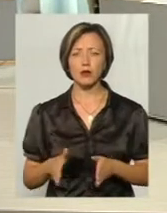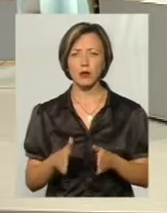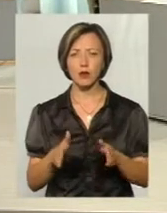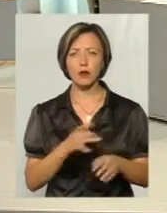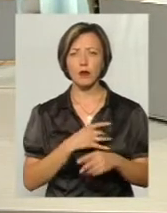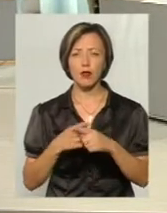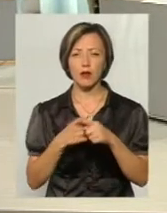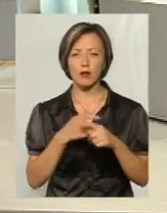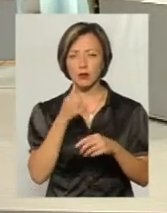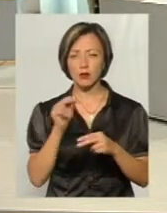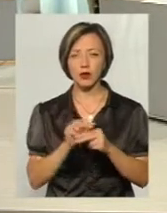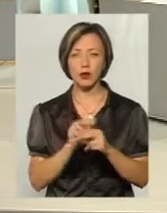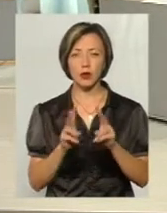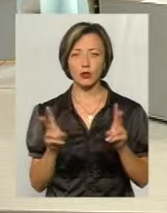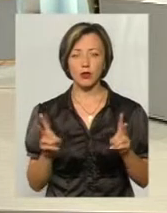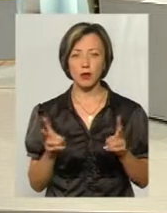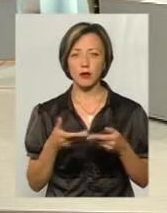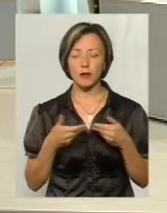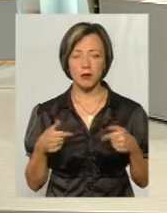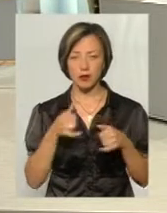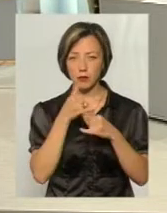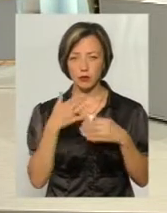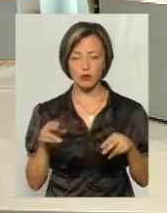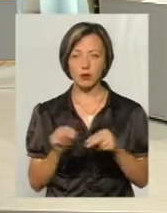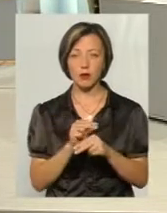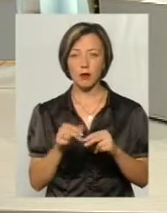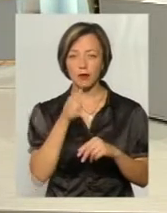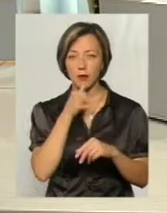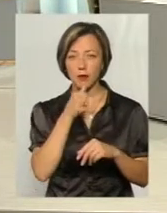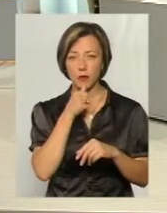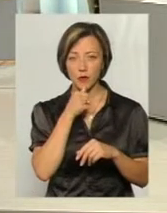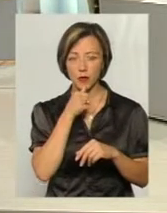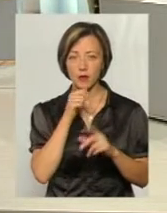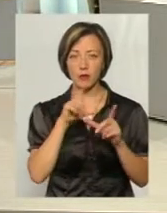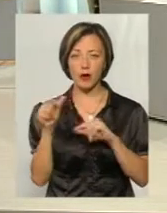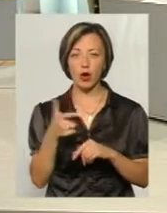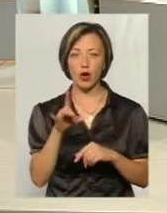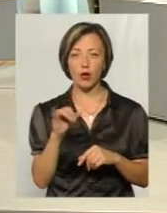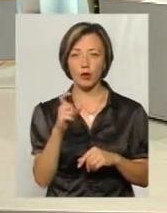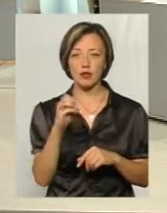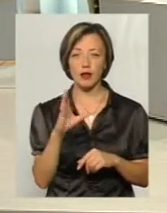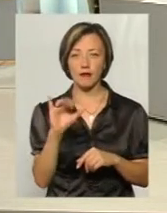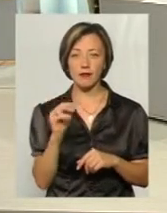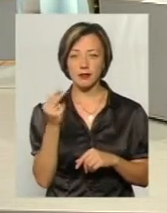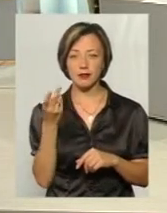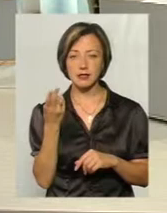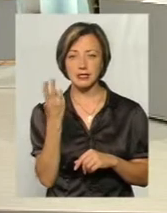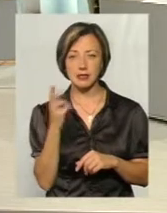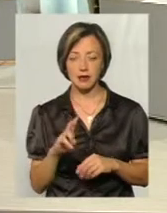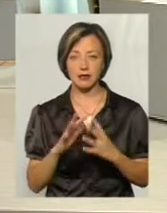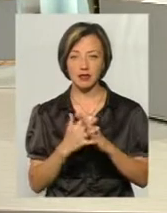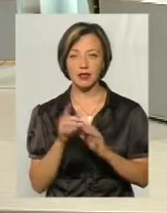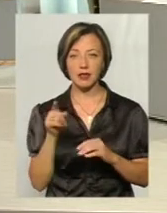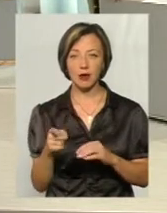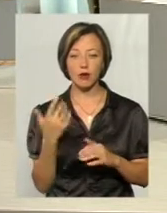не може ремонтувати ніхто. І ми не можемо ремонтувати. Попробуйте переїдьте в Грузевичі. Переїдьте через Грузевичі. Там